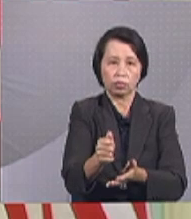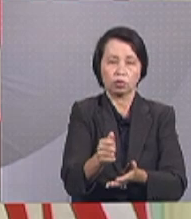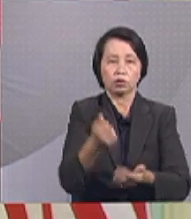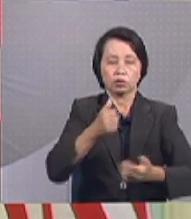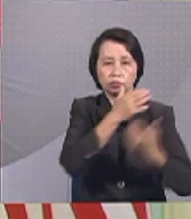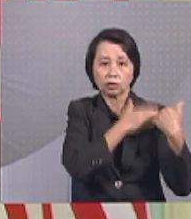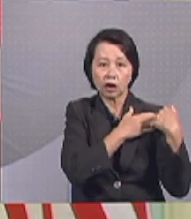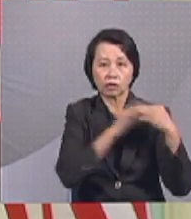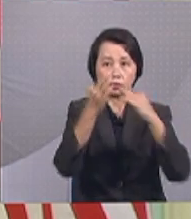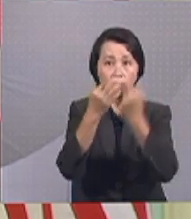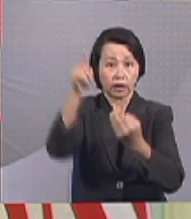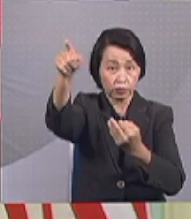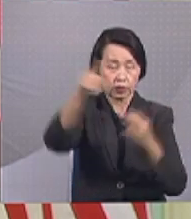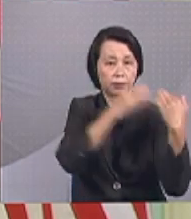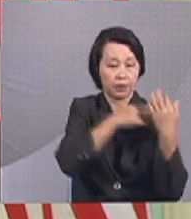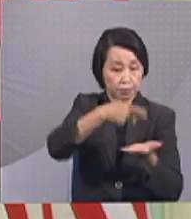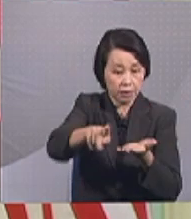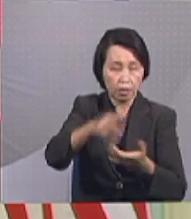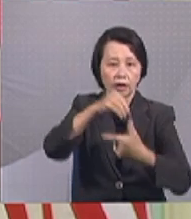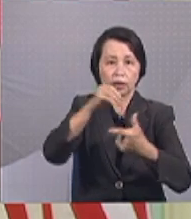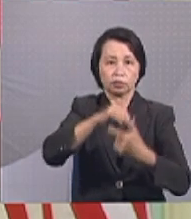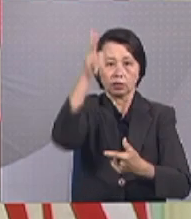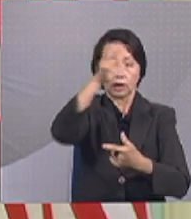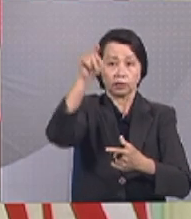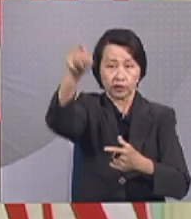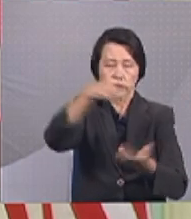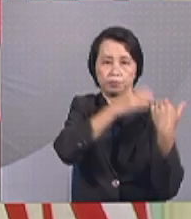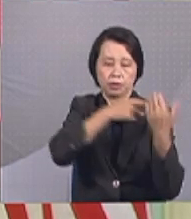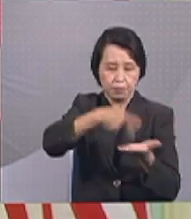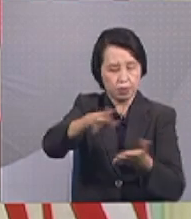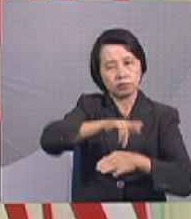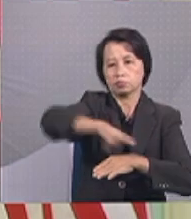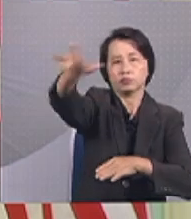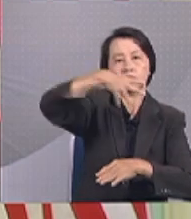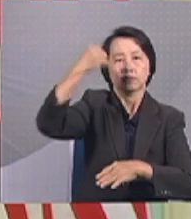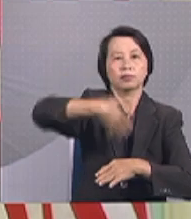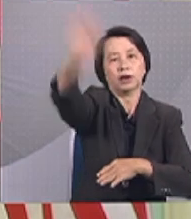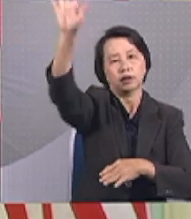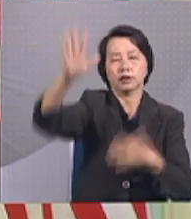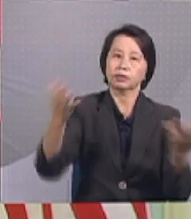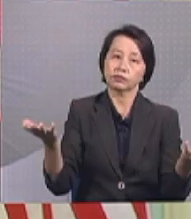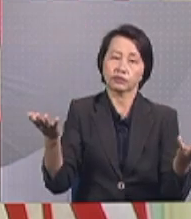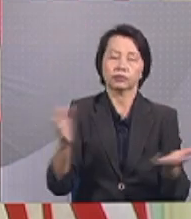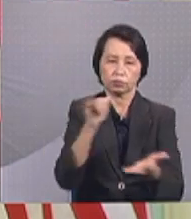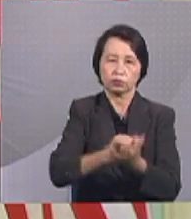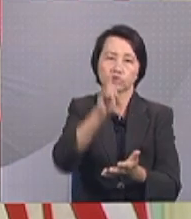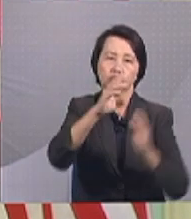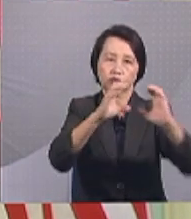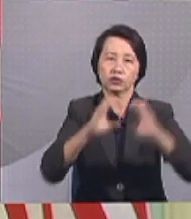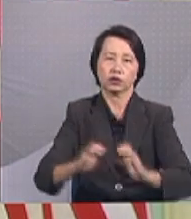sama ada oleh keluarga mereka ataupun oleh kerajaan mereka. Jadi itu dua prosedur dia.